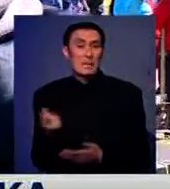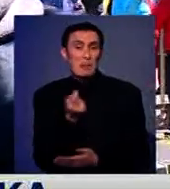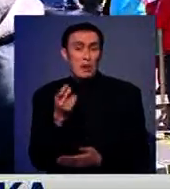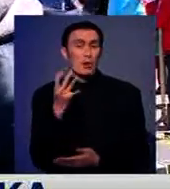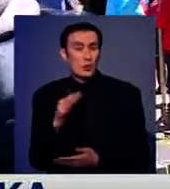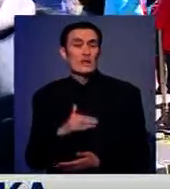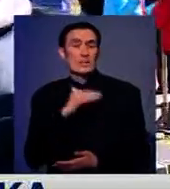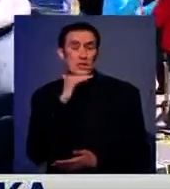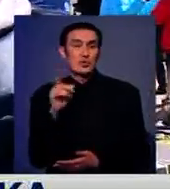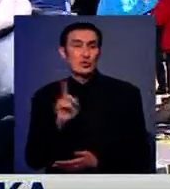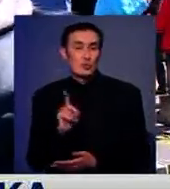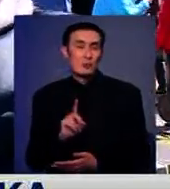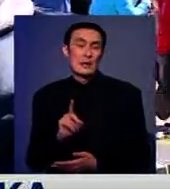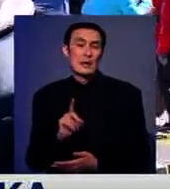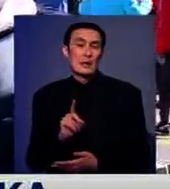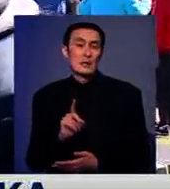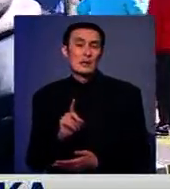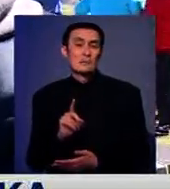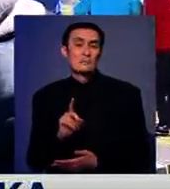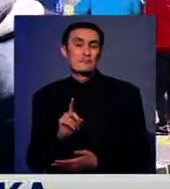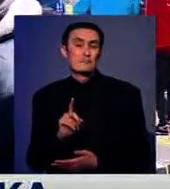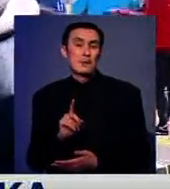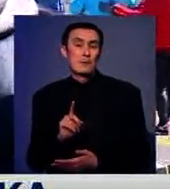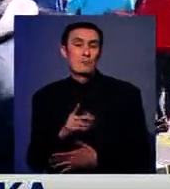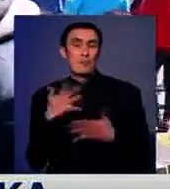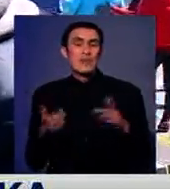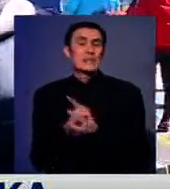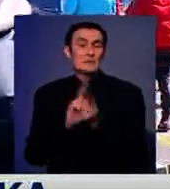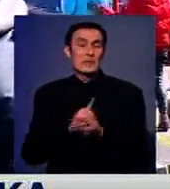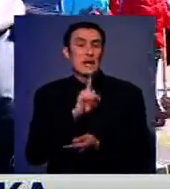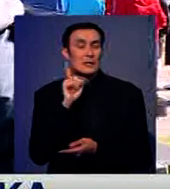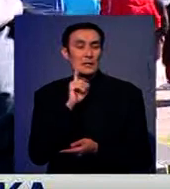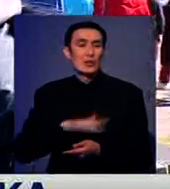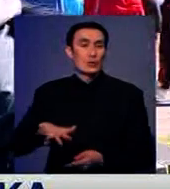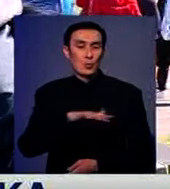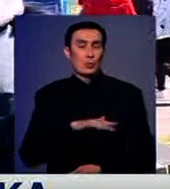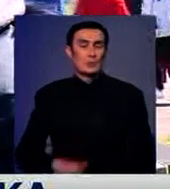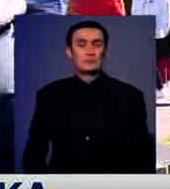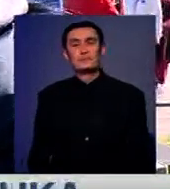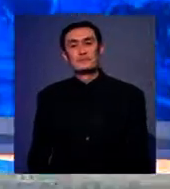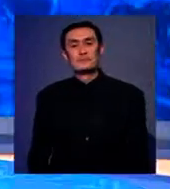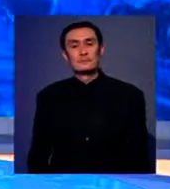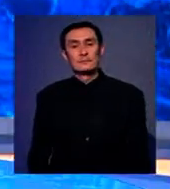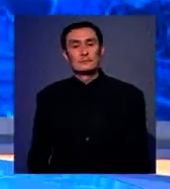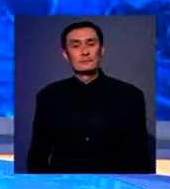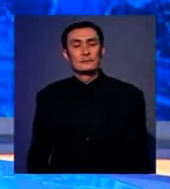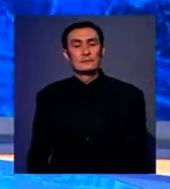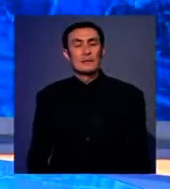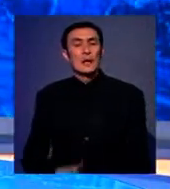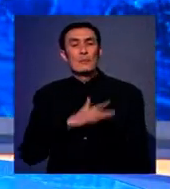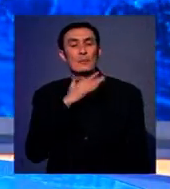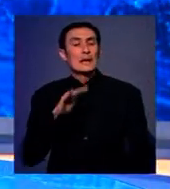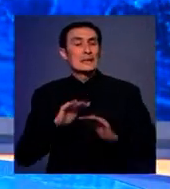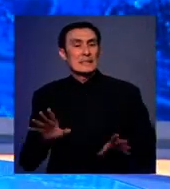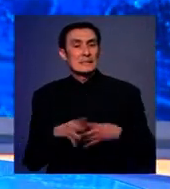она достаточна для того, чтобы, знаете, озеленить ту или иную территорию.